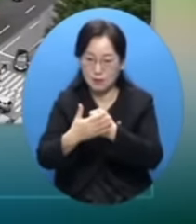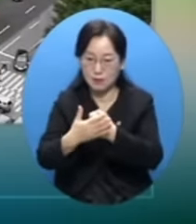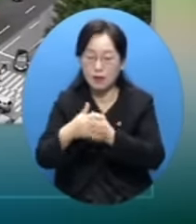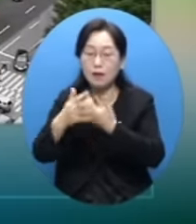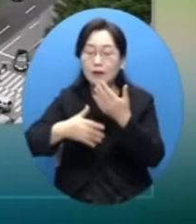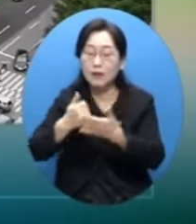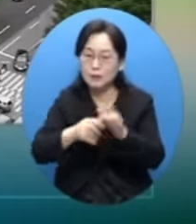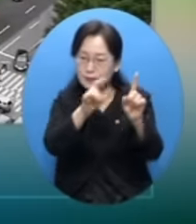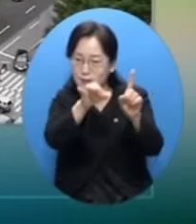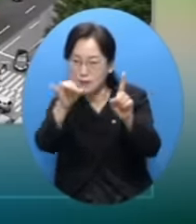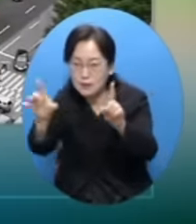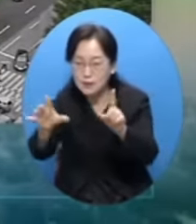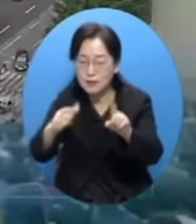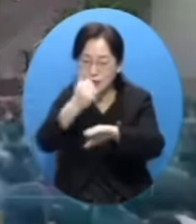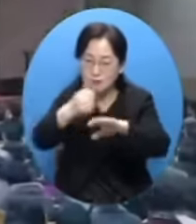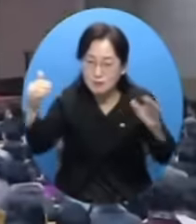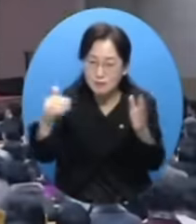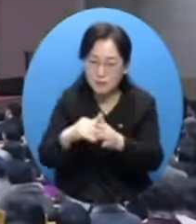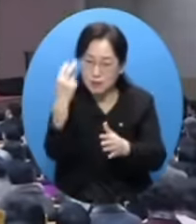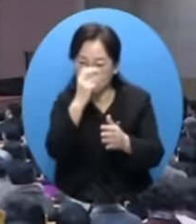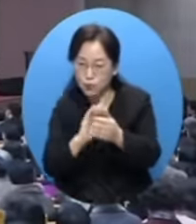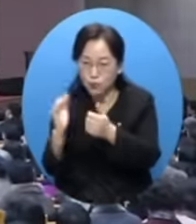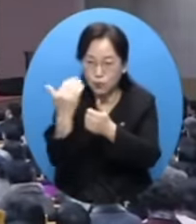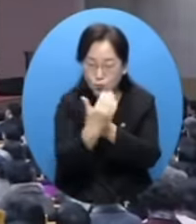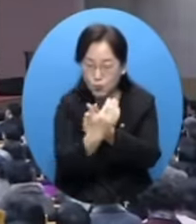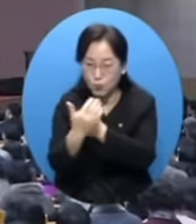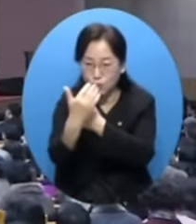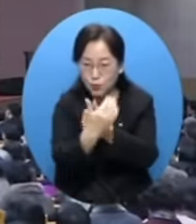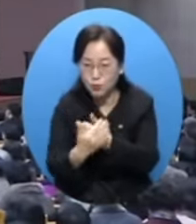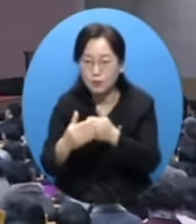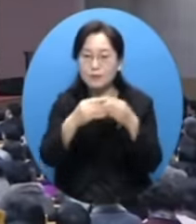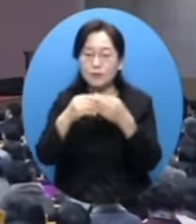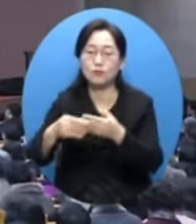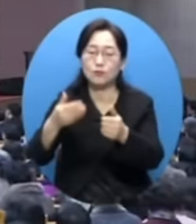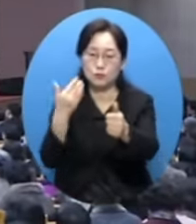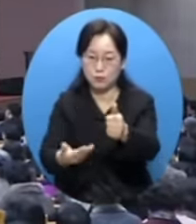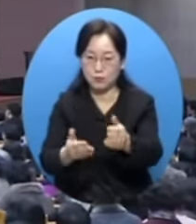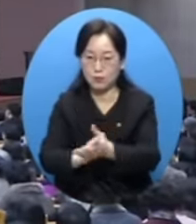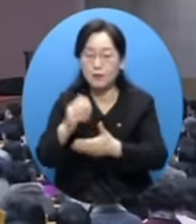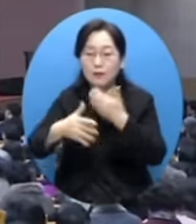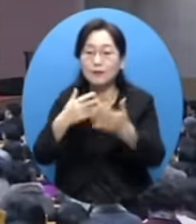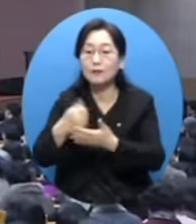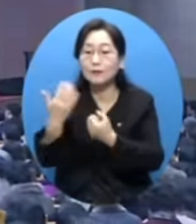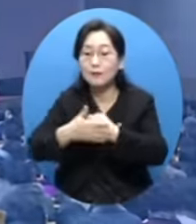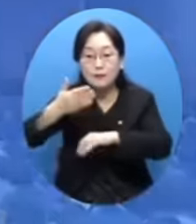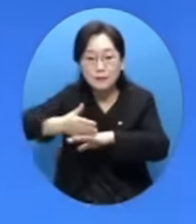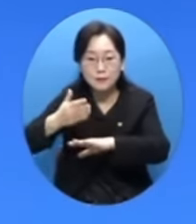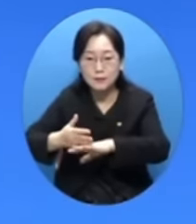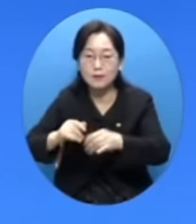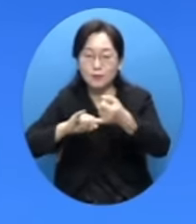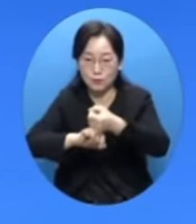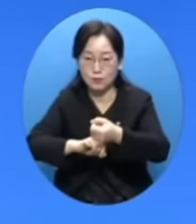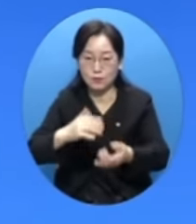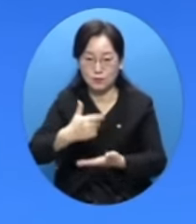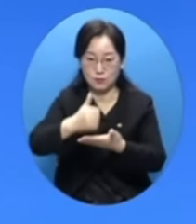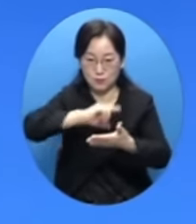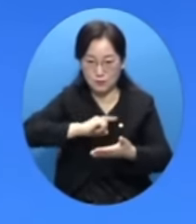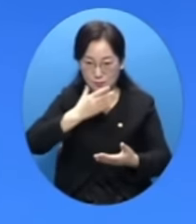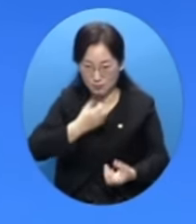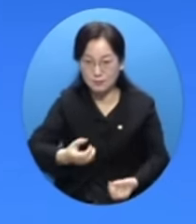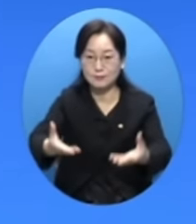우리 한 사람 한 사람을 끝까지 보호하시고 돌보시고 인도해 주십니다. 하나님의 감사하는 여러분 모두가 되기를 주님의